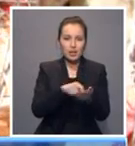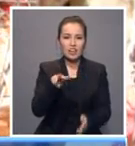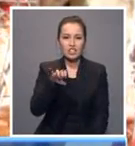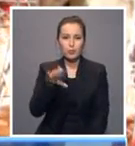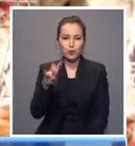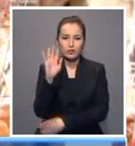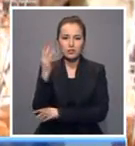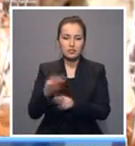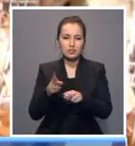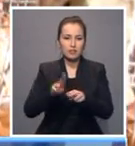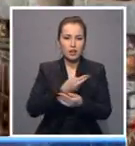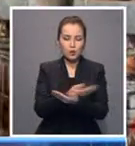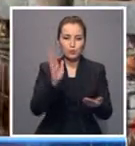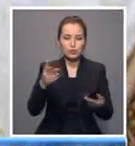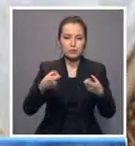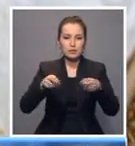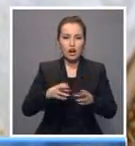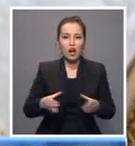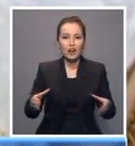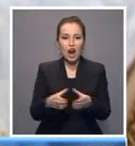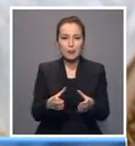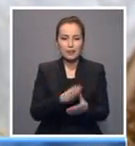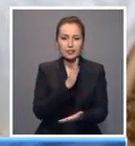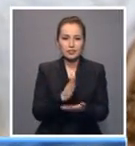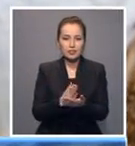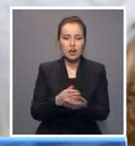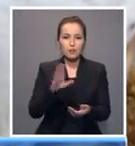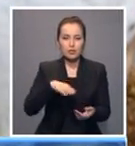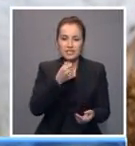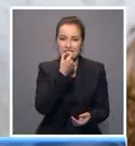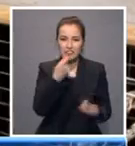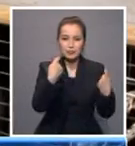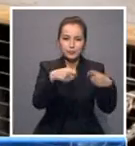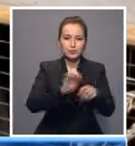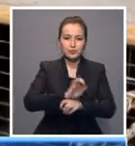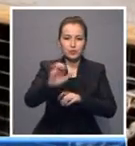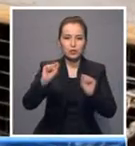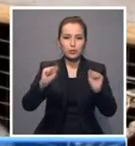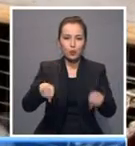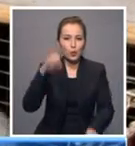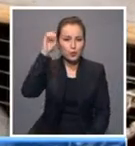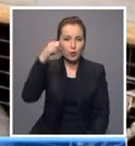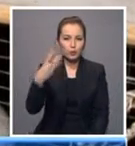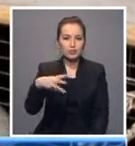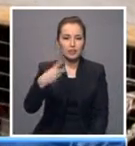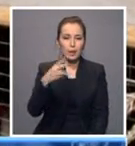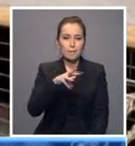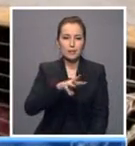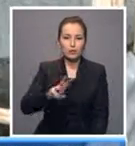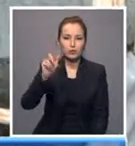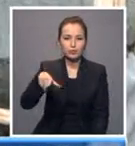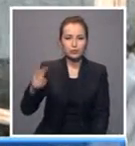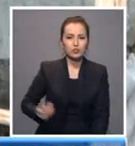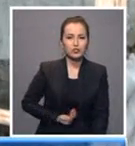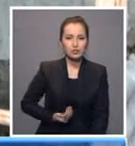арнайы компанияларды құрады. Және де сол компаниялар кейін жұмыртқа мен лимонды экспортқа шығару керек. Өзбекстанның 32 миллион тұрғынының 3-тен